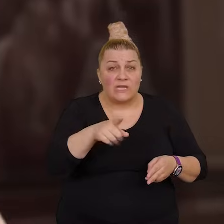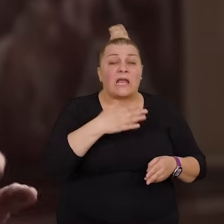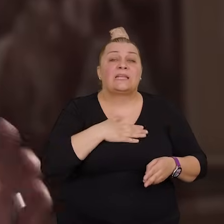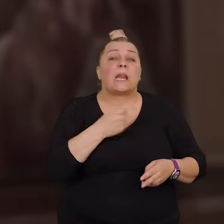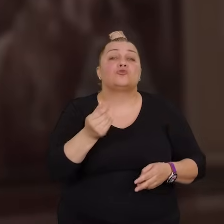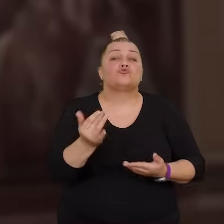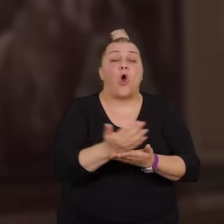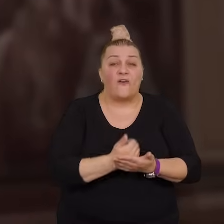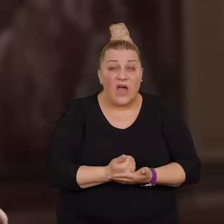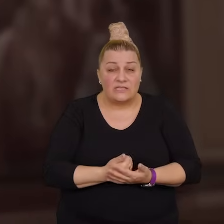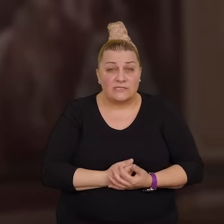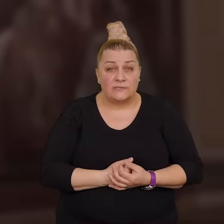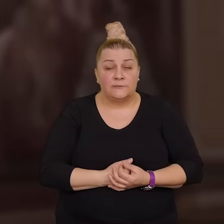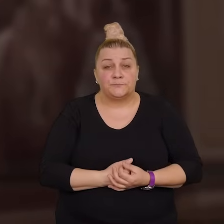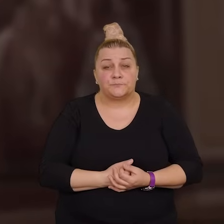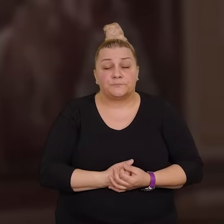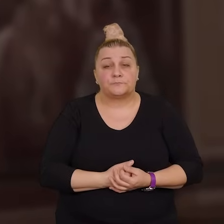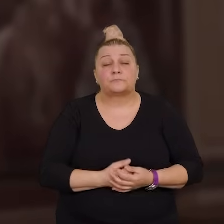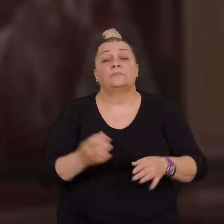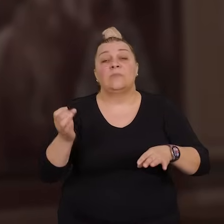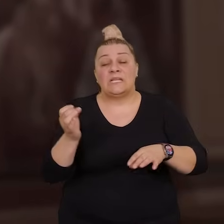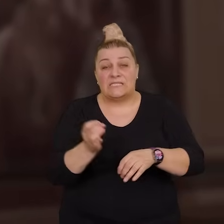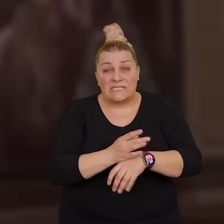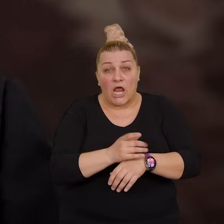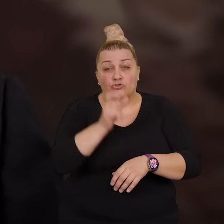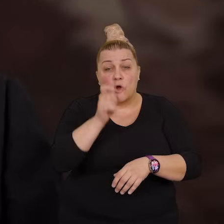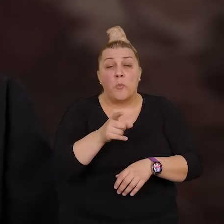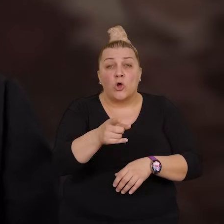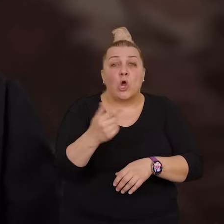novac. On je na sreću